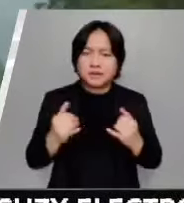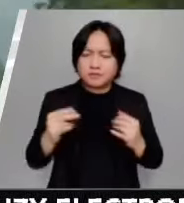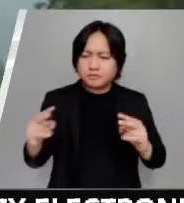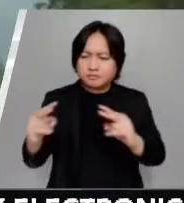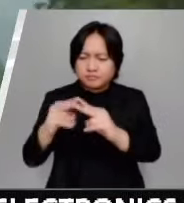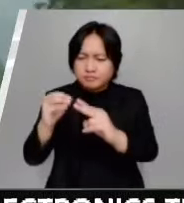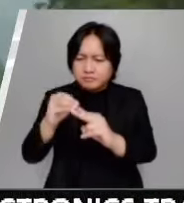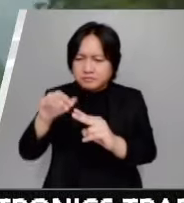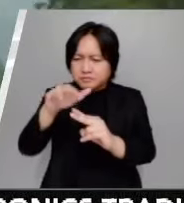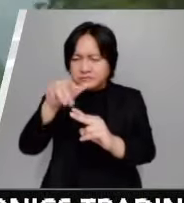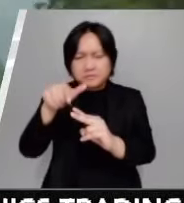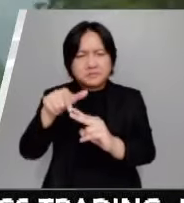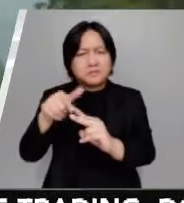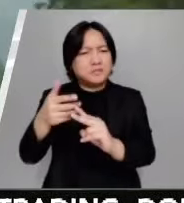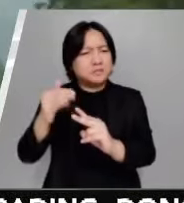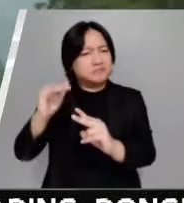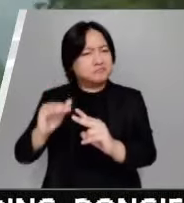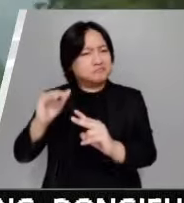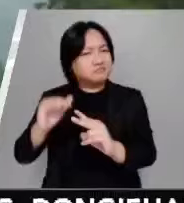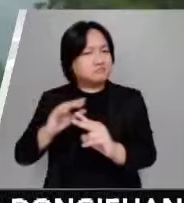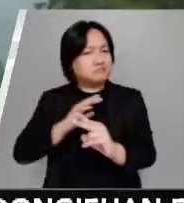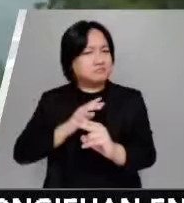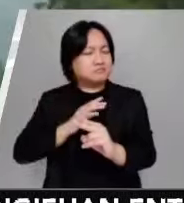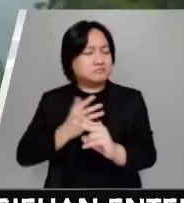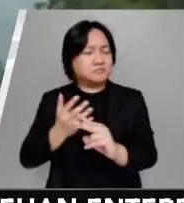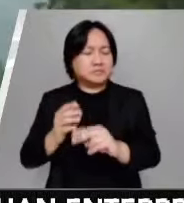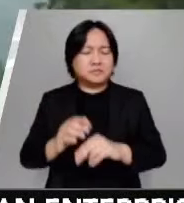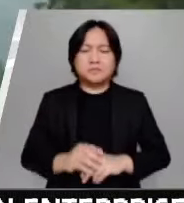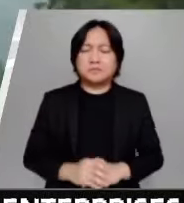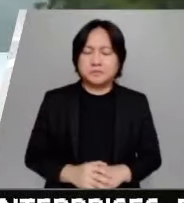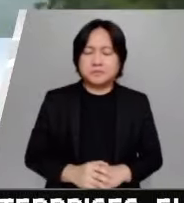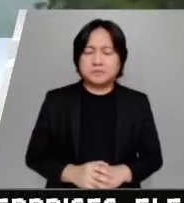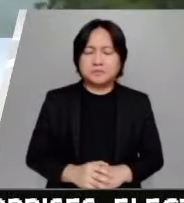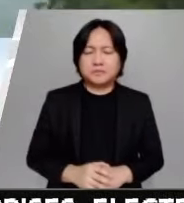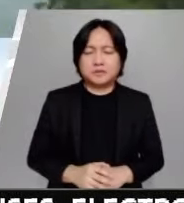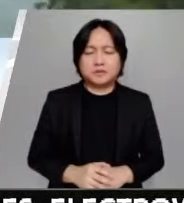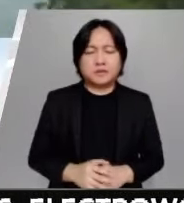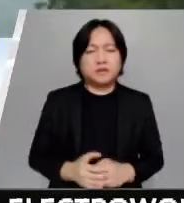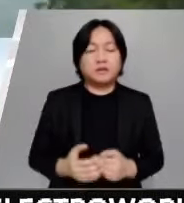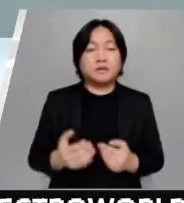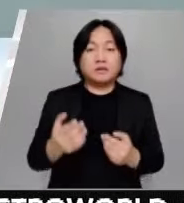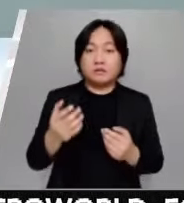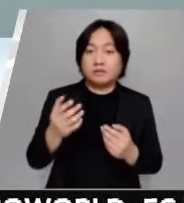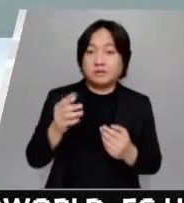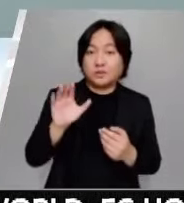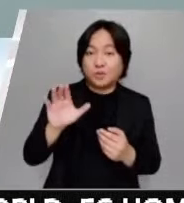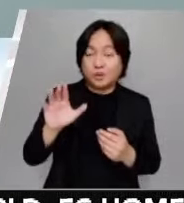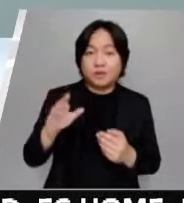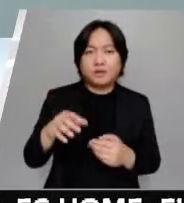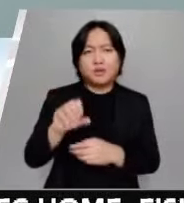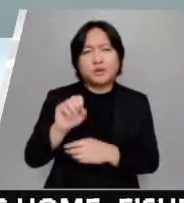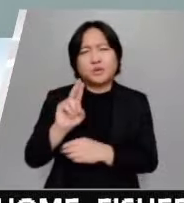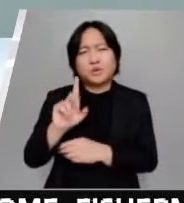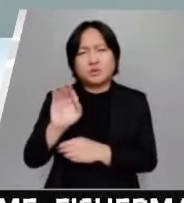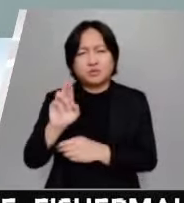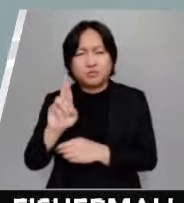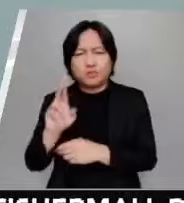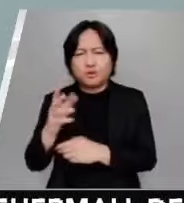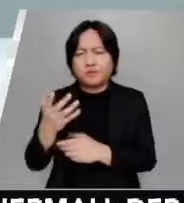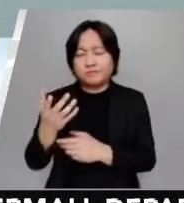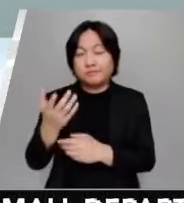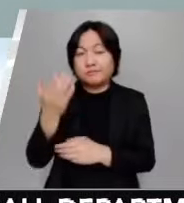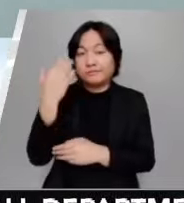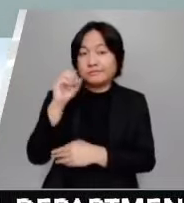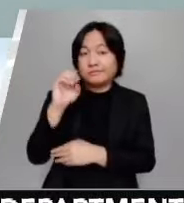kaysa naitala natin na 3,7 si ah tons per day of sulfur dioxide noong September 8 Opo at dahil ho doun sa seismic